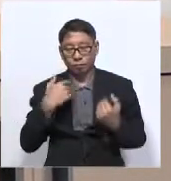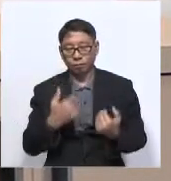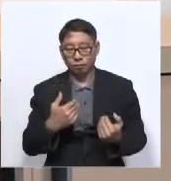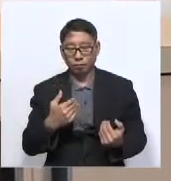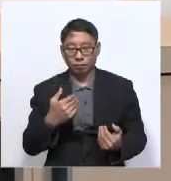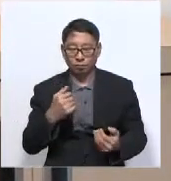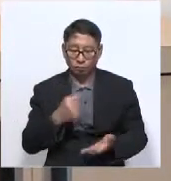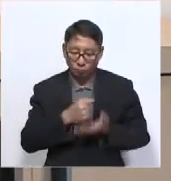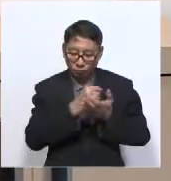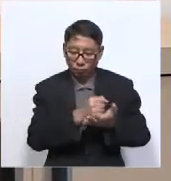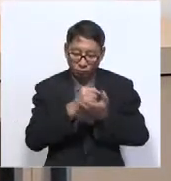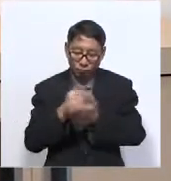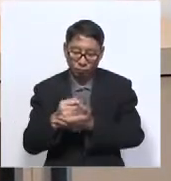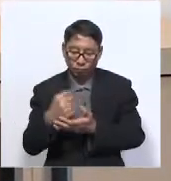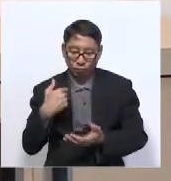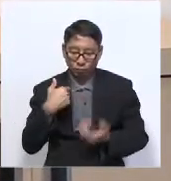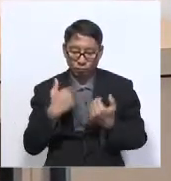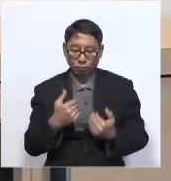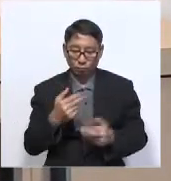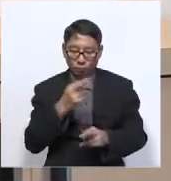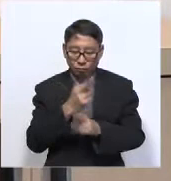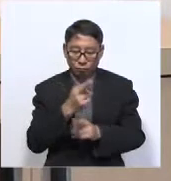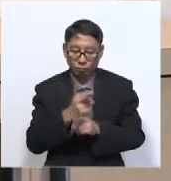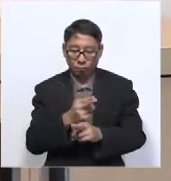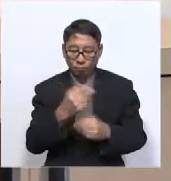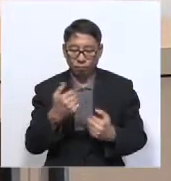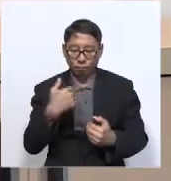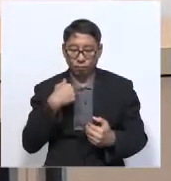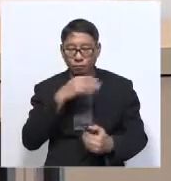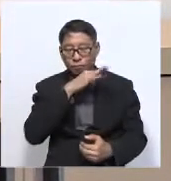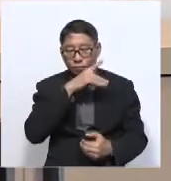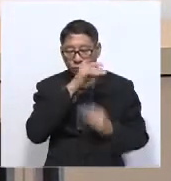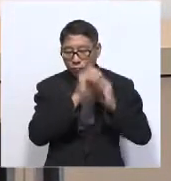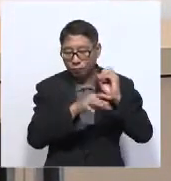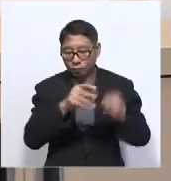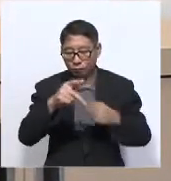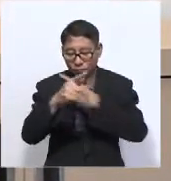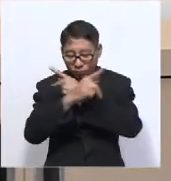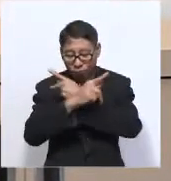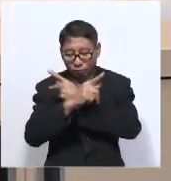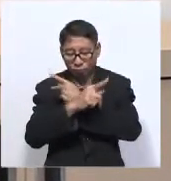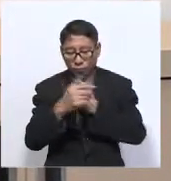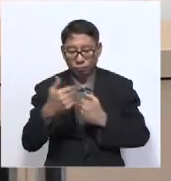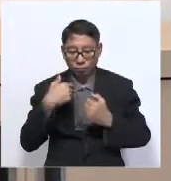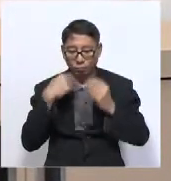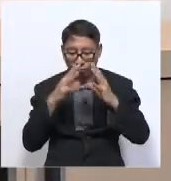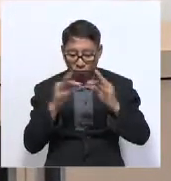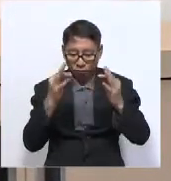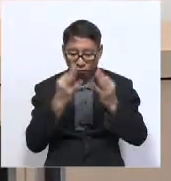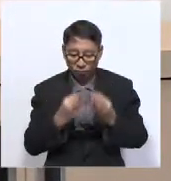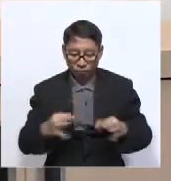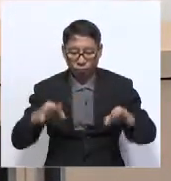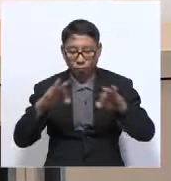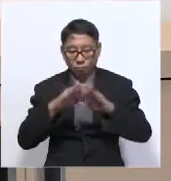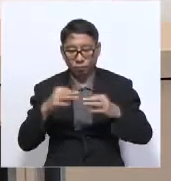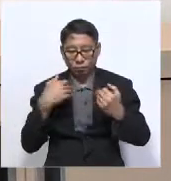ต้องมานั่งช่วยกันใช่ไหมครับที่จะรักษารวมถึงพวกขยะมลพิษอันนี้ก็เป็นเรื่องสำคัญที่เรา